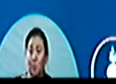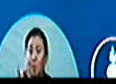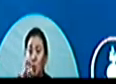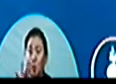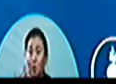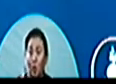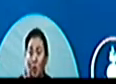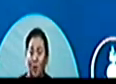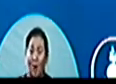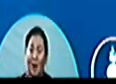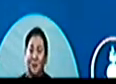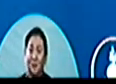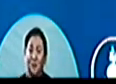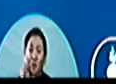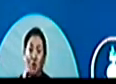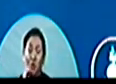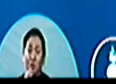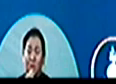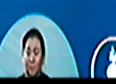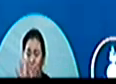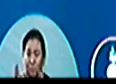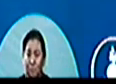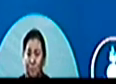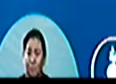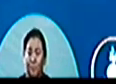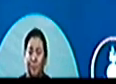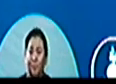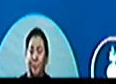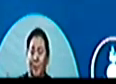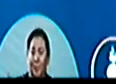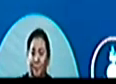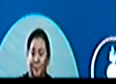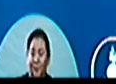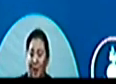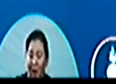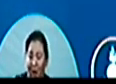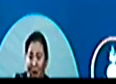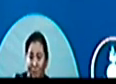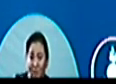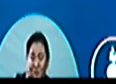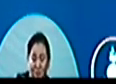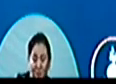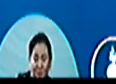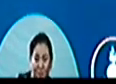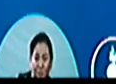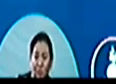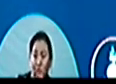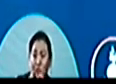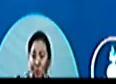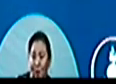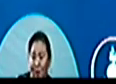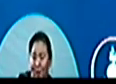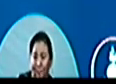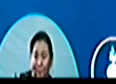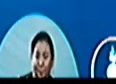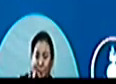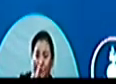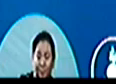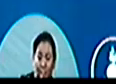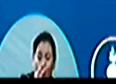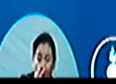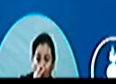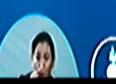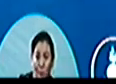хэргийн материалд шүүхийн танхимд байлгадаг байх энийг нь иргэн үзээд татгалзах энэ боломжийг нээлттэй болгохоор ийм зорилгыг